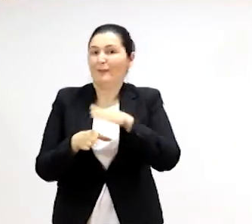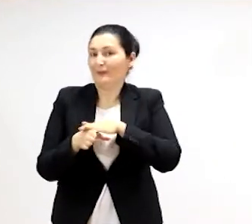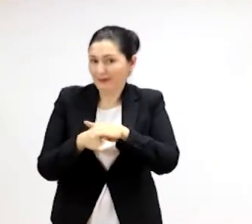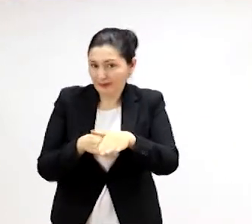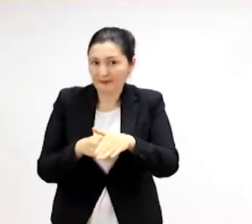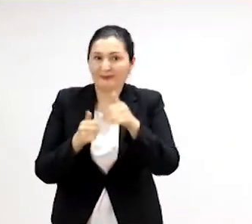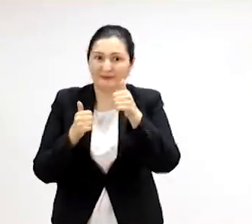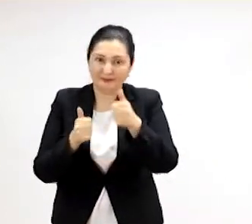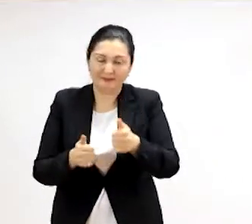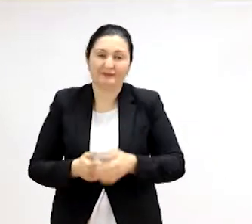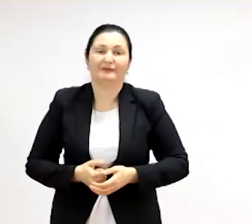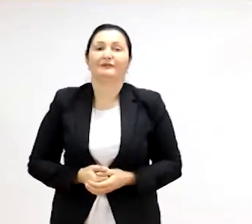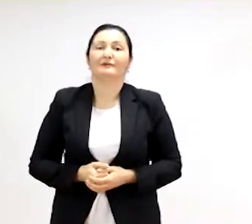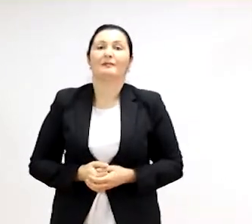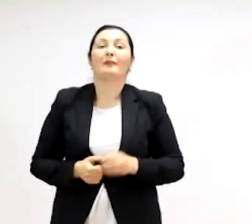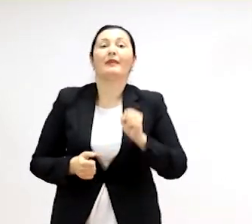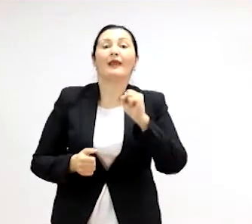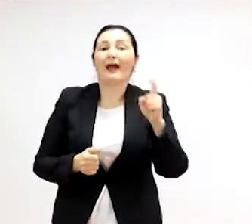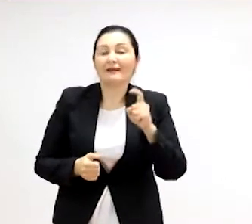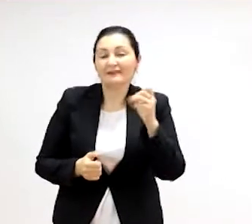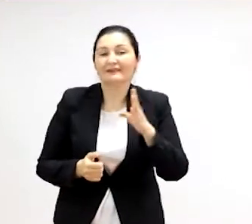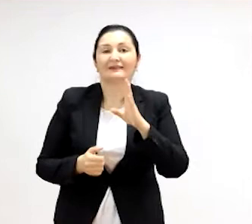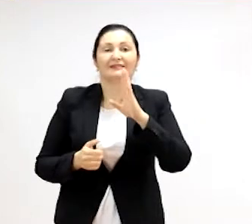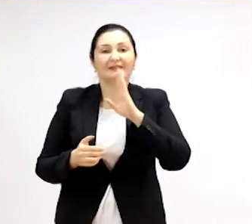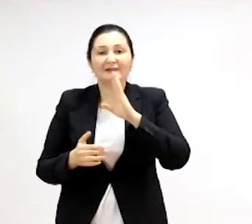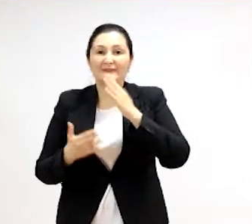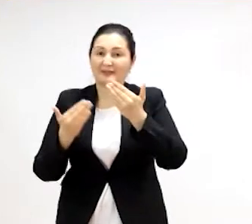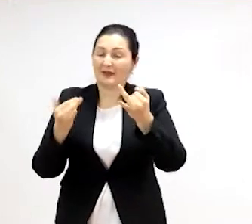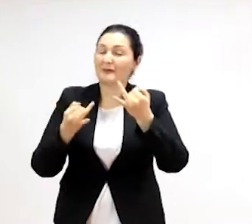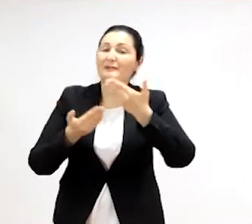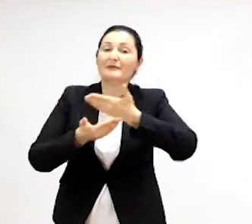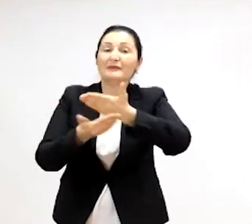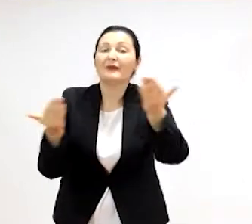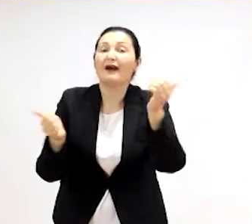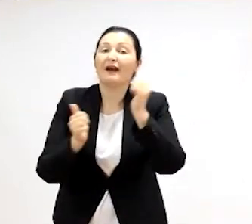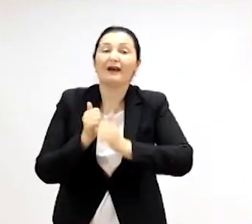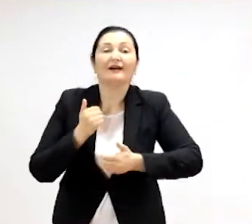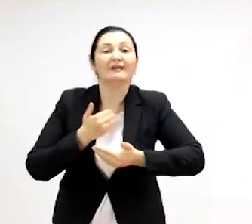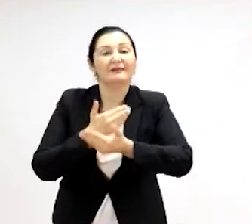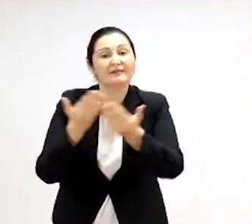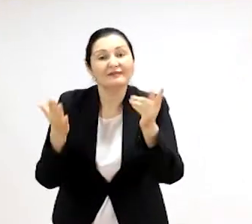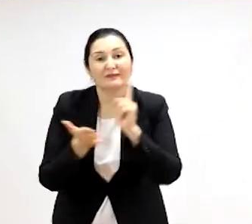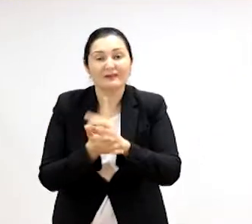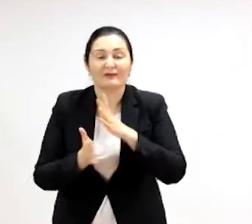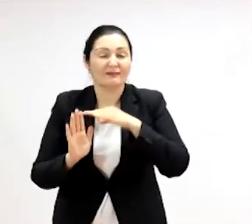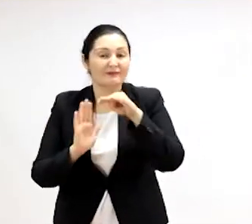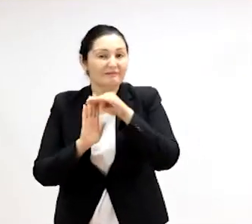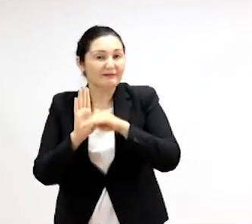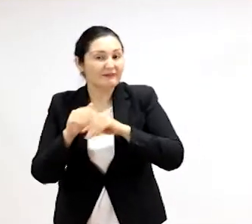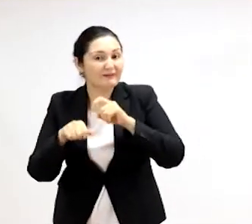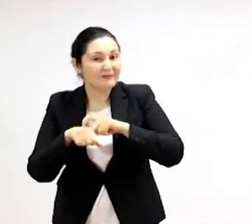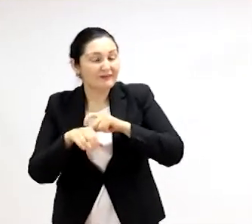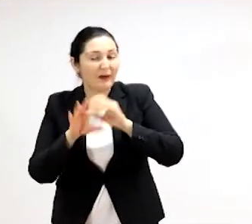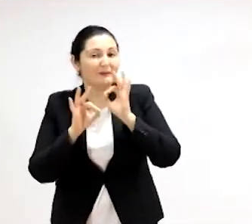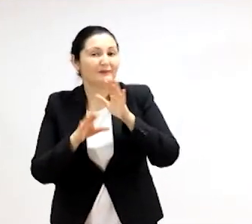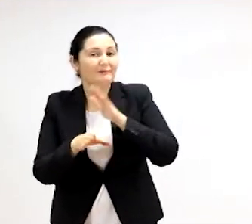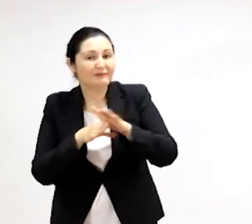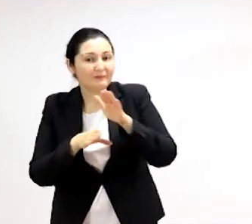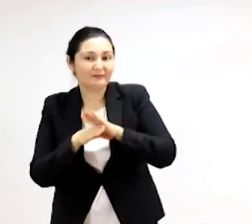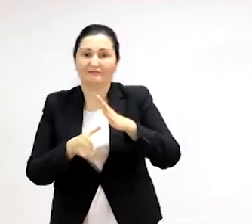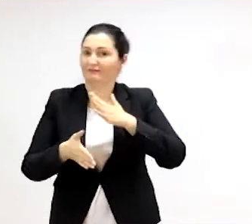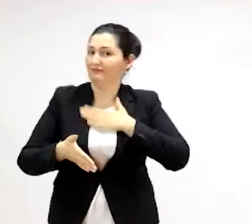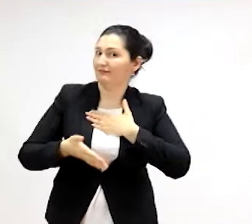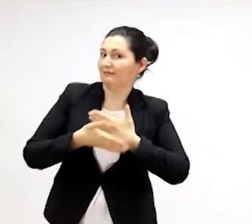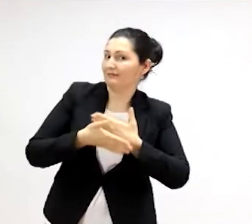гирифтед. Азиз ва тамошобинони гиромӣ, ҳар яки шумо бояд аз реҷаи рӯз амал карда